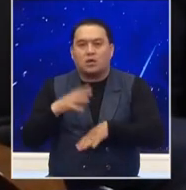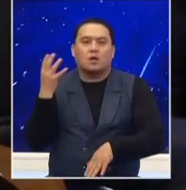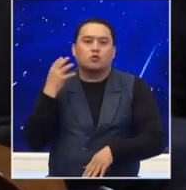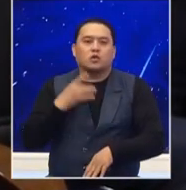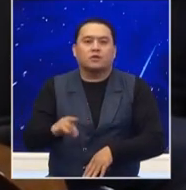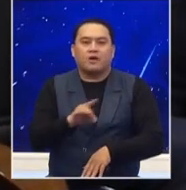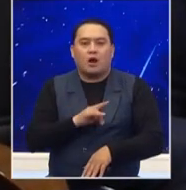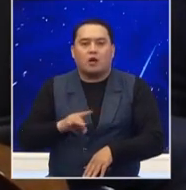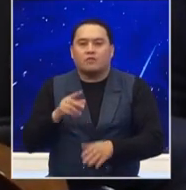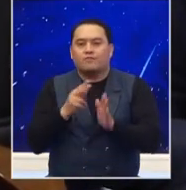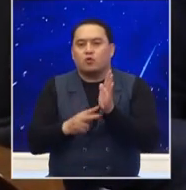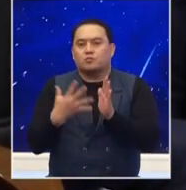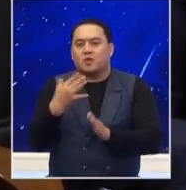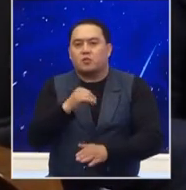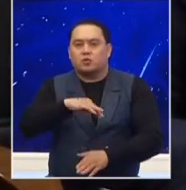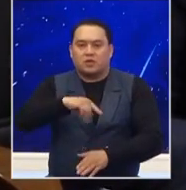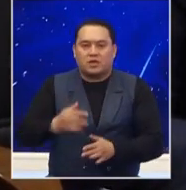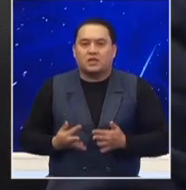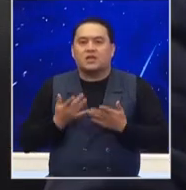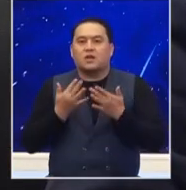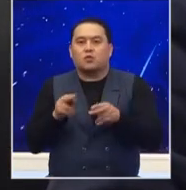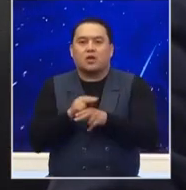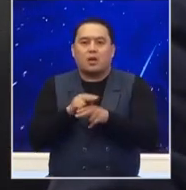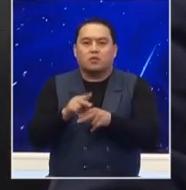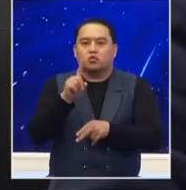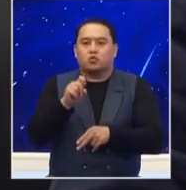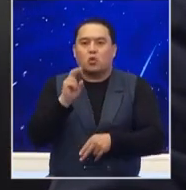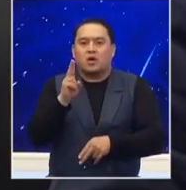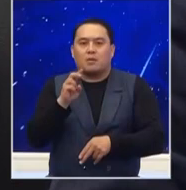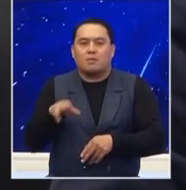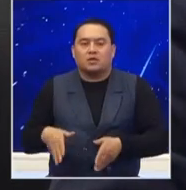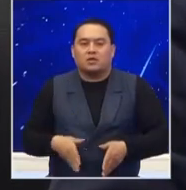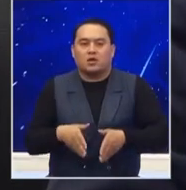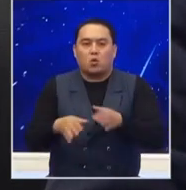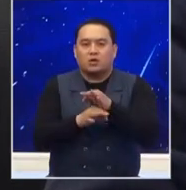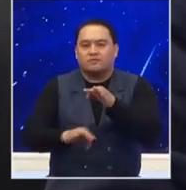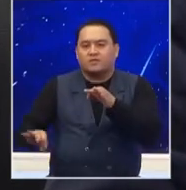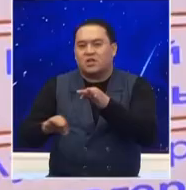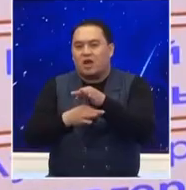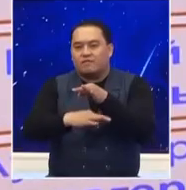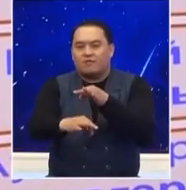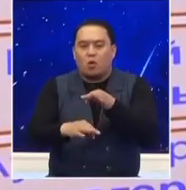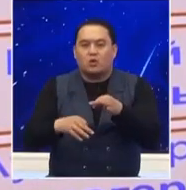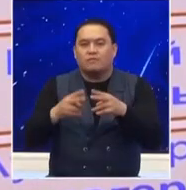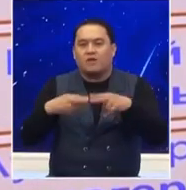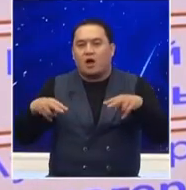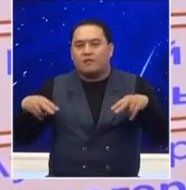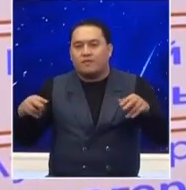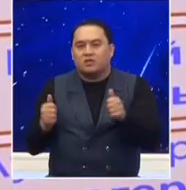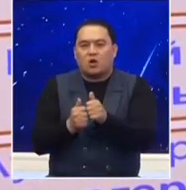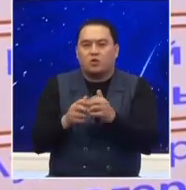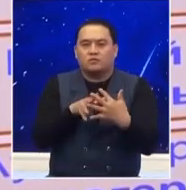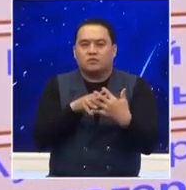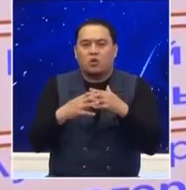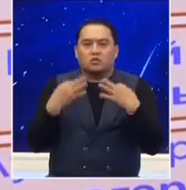Кербалакского района. 85 миллионов тенге требуется на ремонт 100 километров ирригационных сетей. В случае введения их в оборот возле села Кугалы